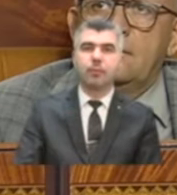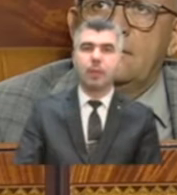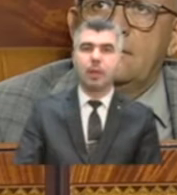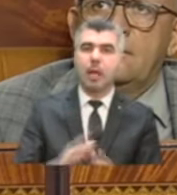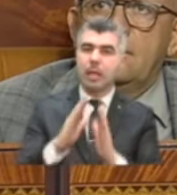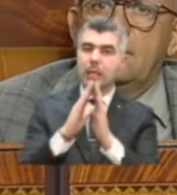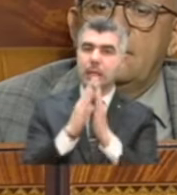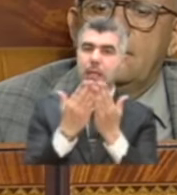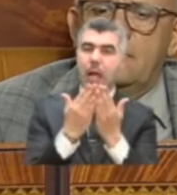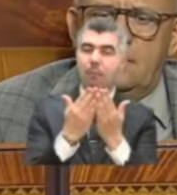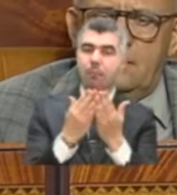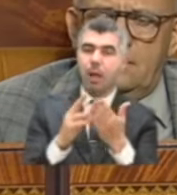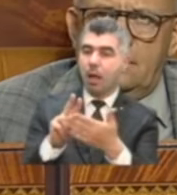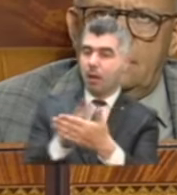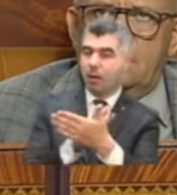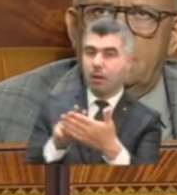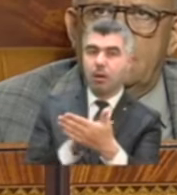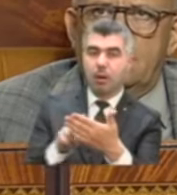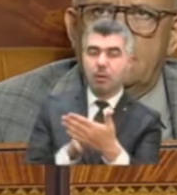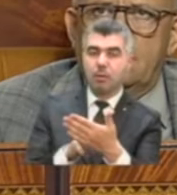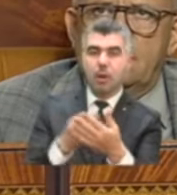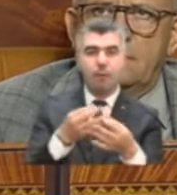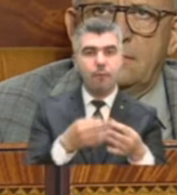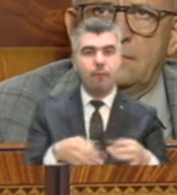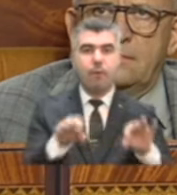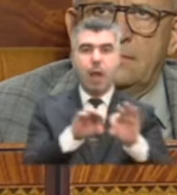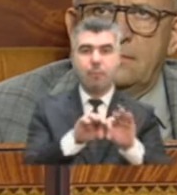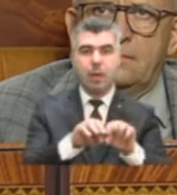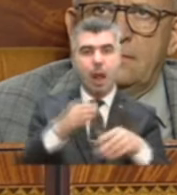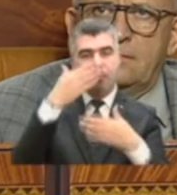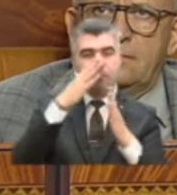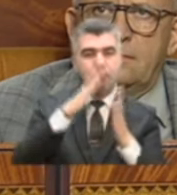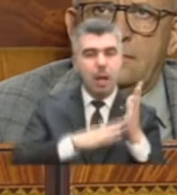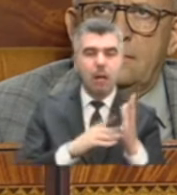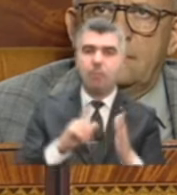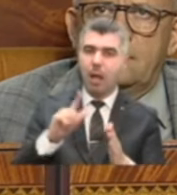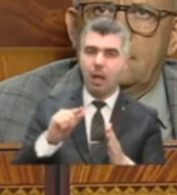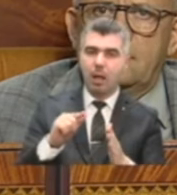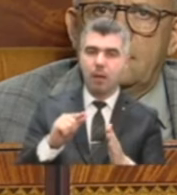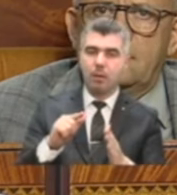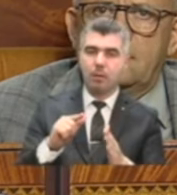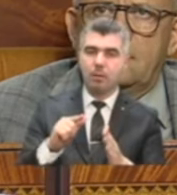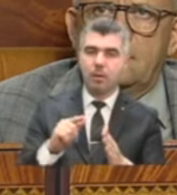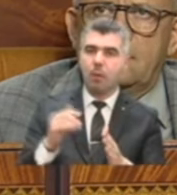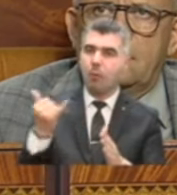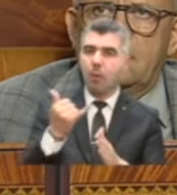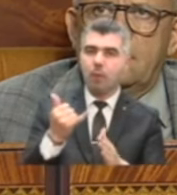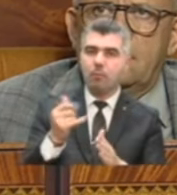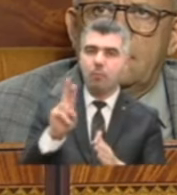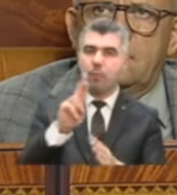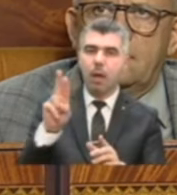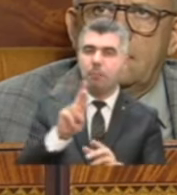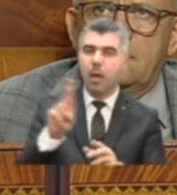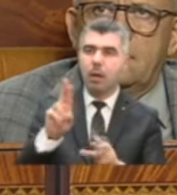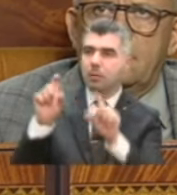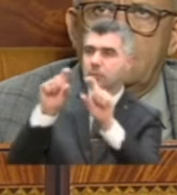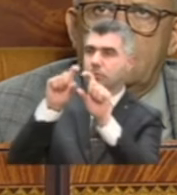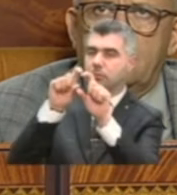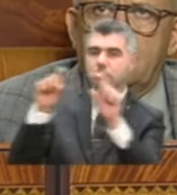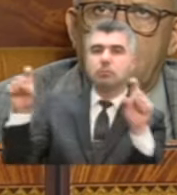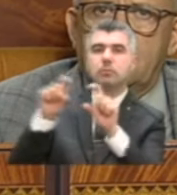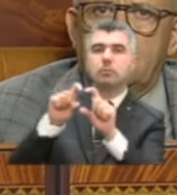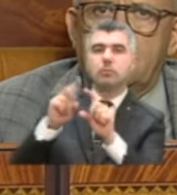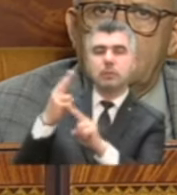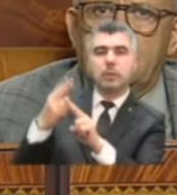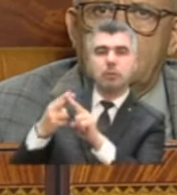يحظيان بمكانة كبيرة لدى الأسر المغربية تحت الرعاية السامية لجلالة الملك